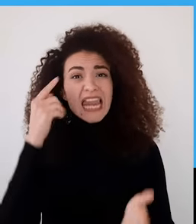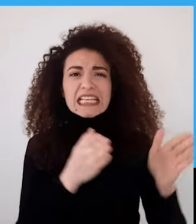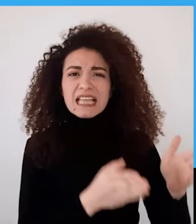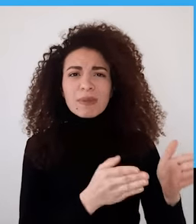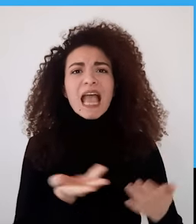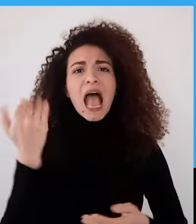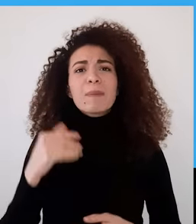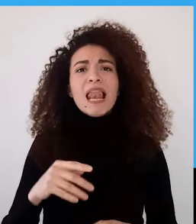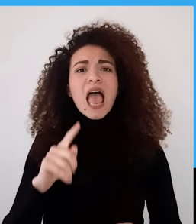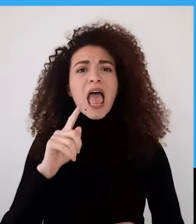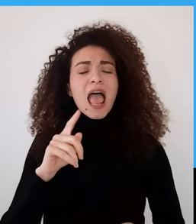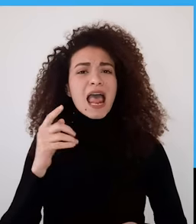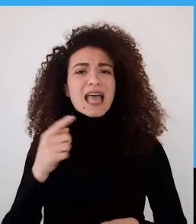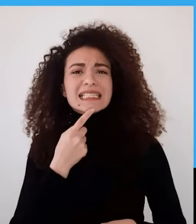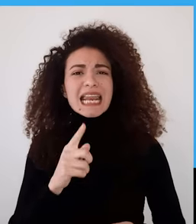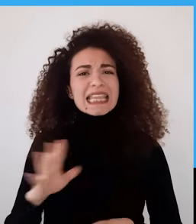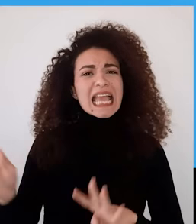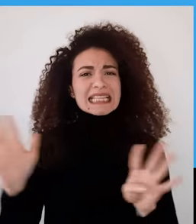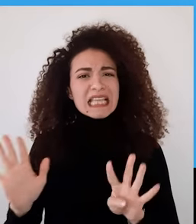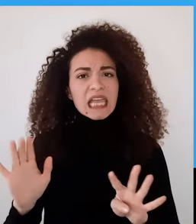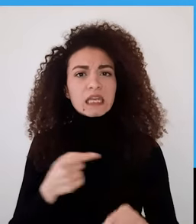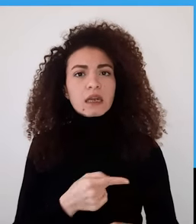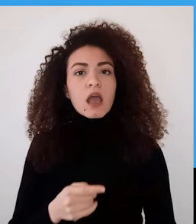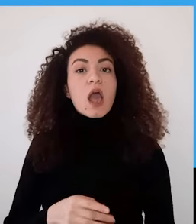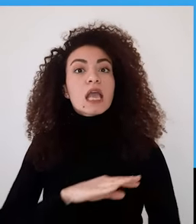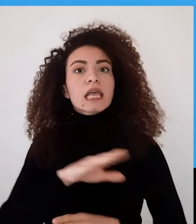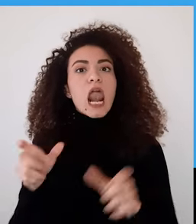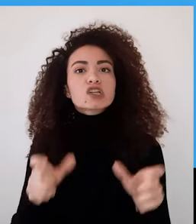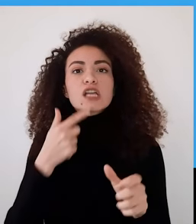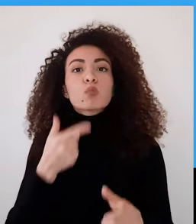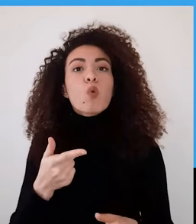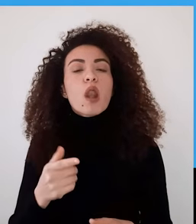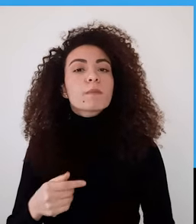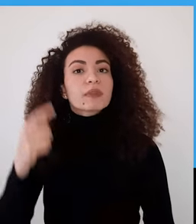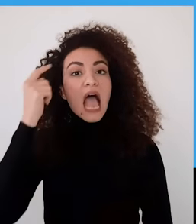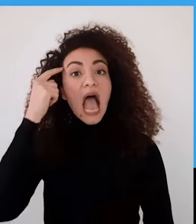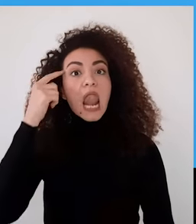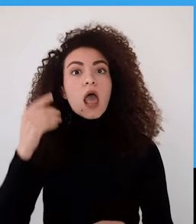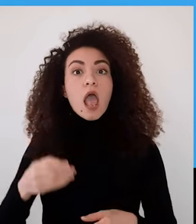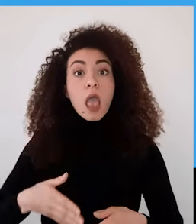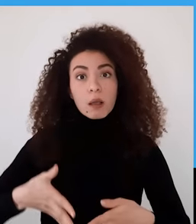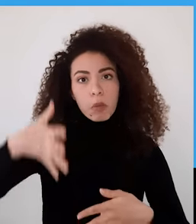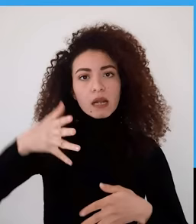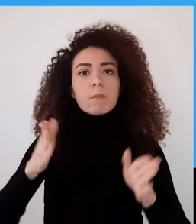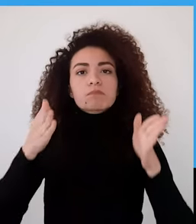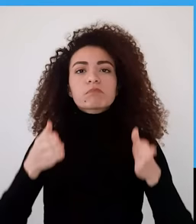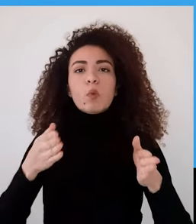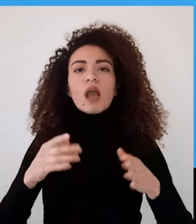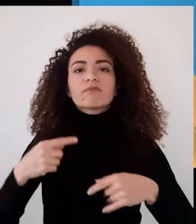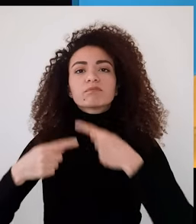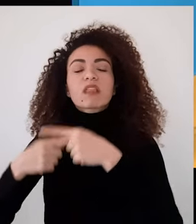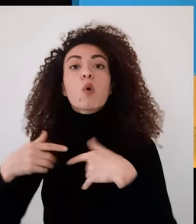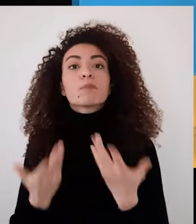دعمتها اعتقادات كانت سائدة قبل التسعينات، كانت بتقول إنه بعد بلوغ سن الرشد عقل الإنسان بيتوقف عن